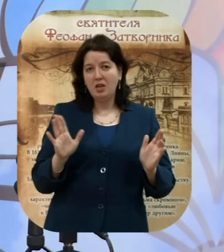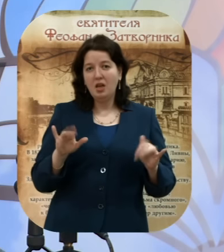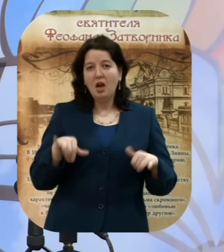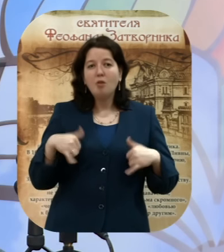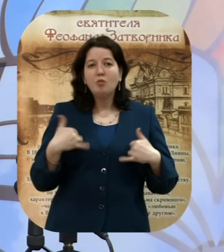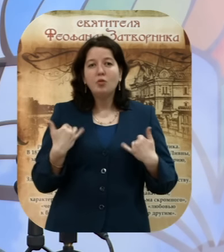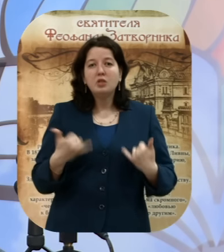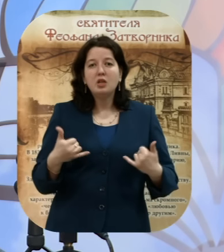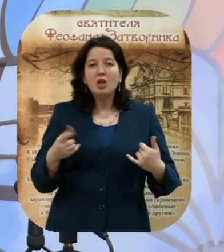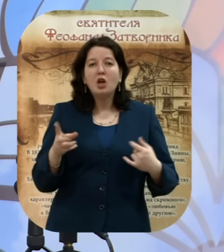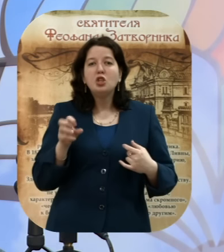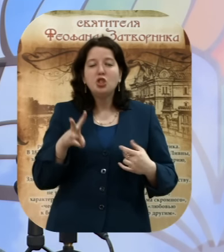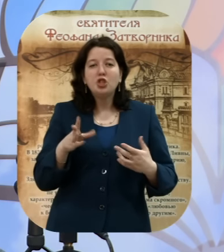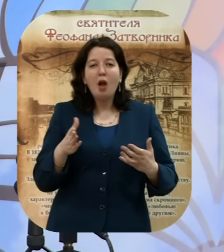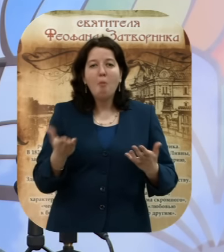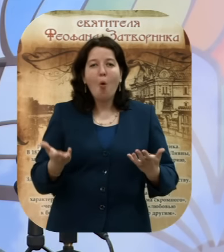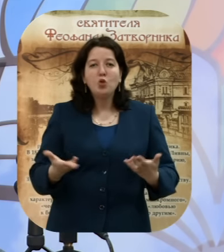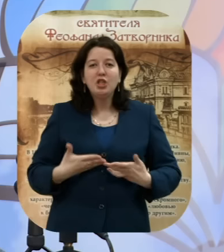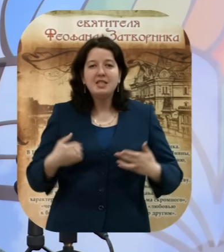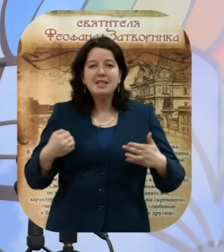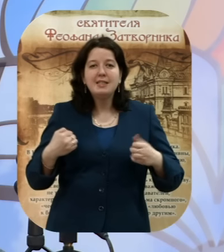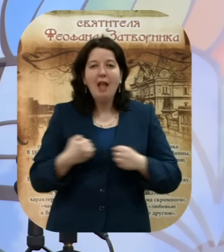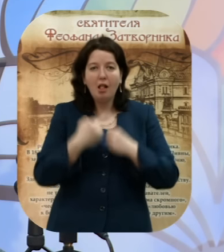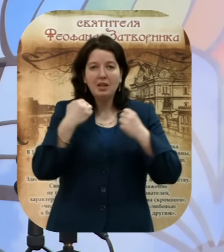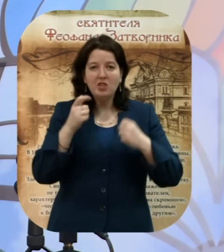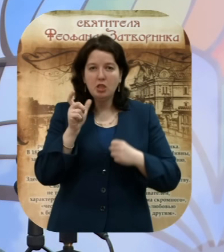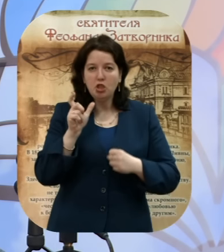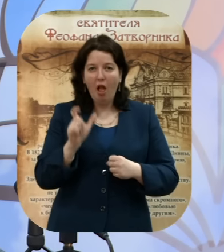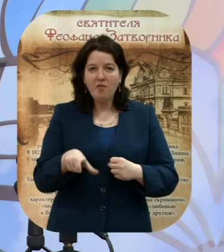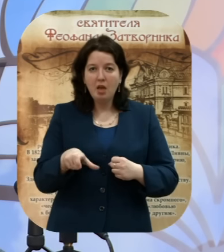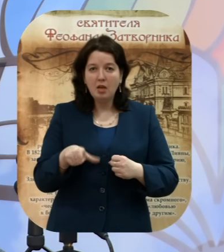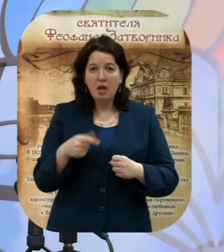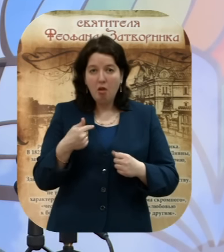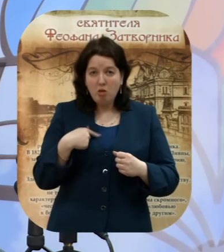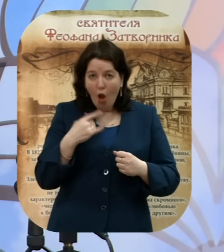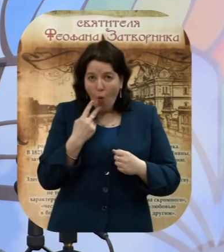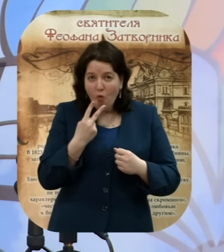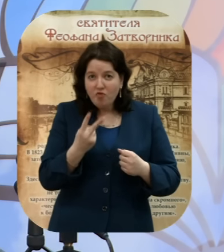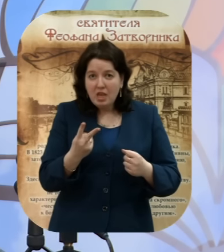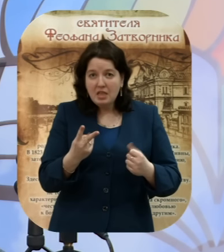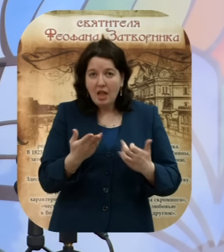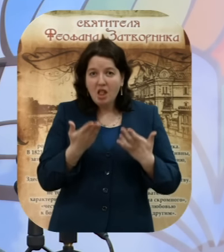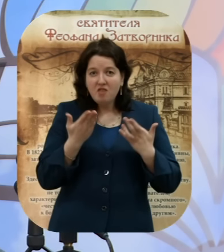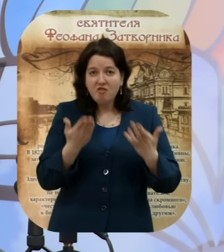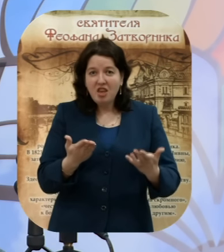Поразительно, с чем сталкиваюсь-то, оказывается. Я увидел весь срам,